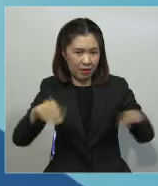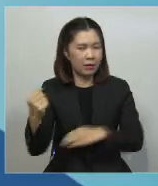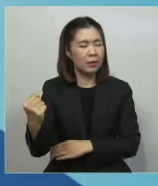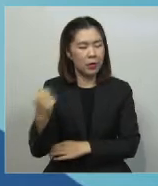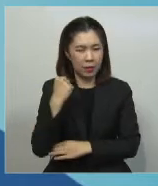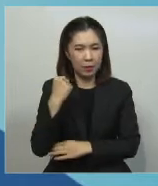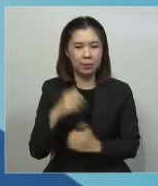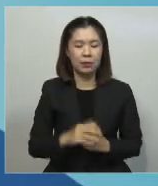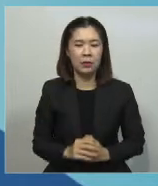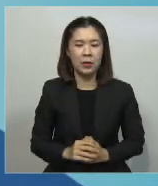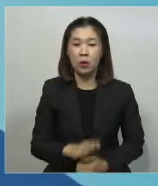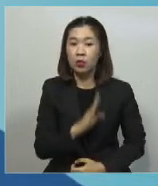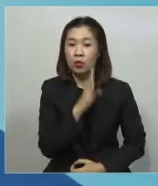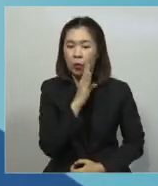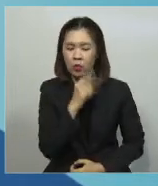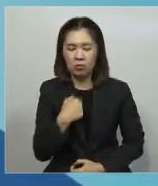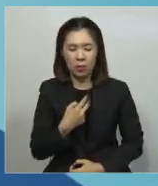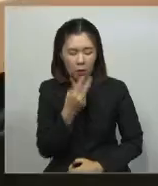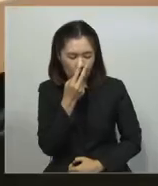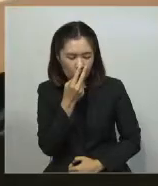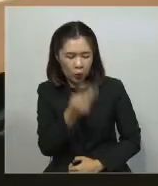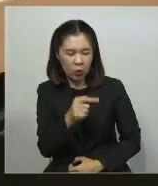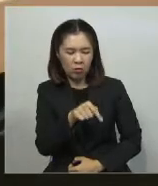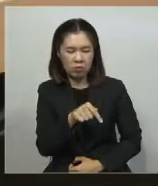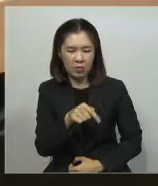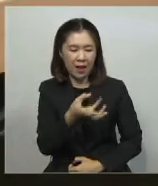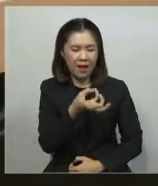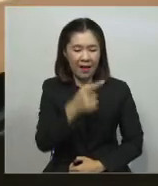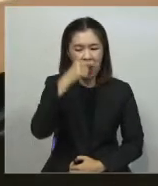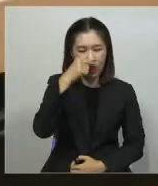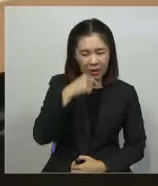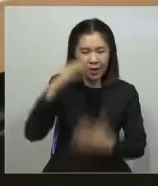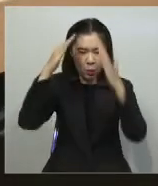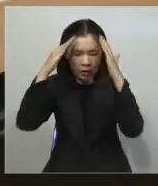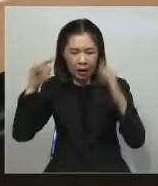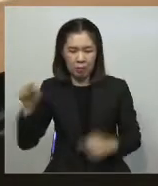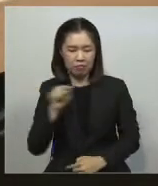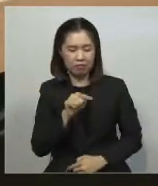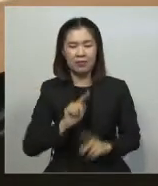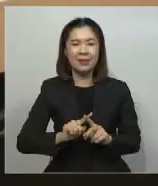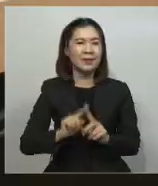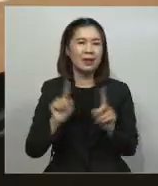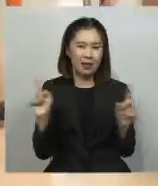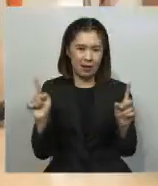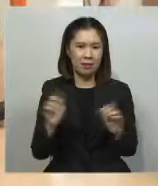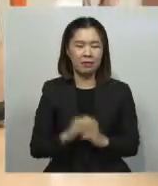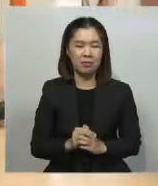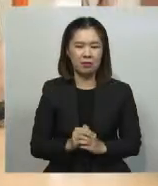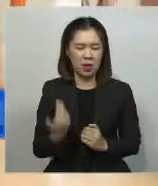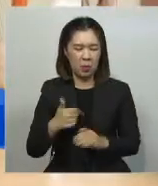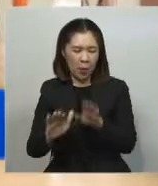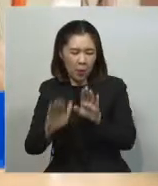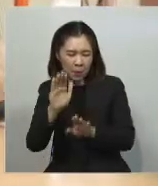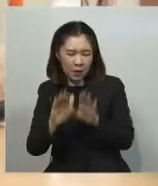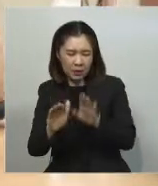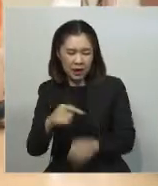ดและที่สำคัญถ้าเกิดว่าดูด้วยสายตาก็ไม่เหมือนกับข้าวหอมมะลิของไทยด้วยนะคะถ้าเกิดจะมาเปรียบเทียบระหว่างข้าว